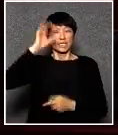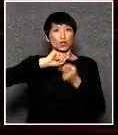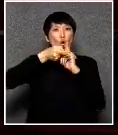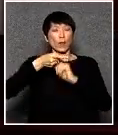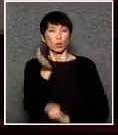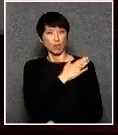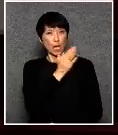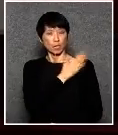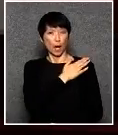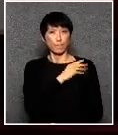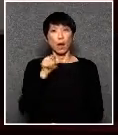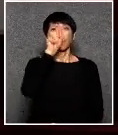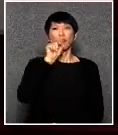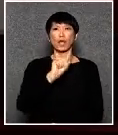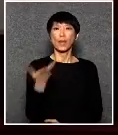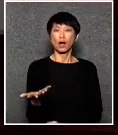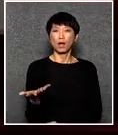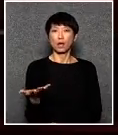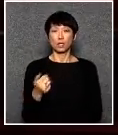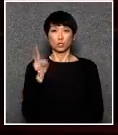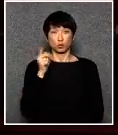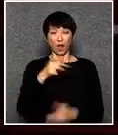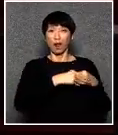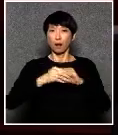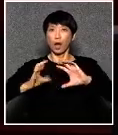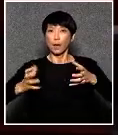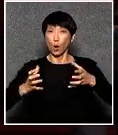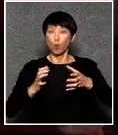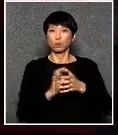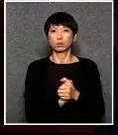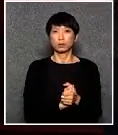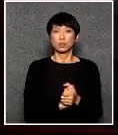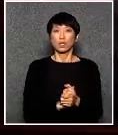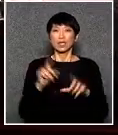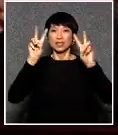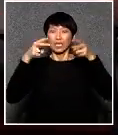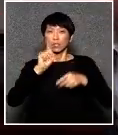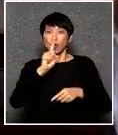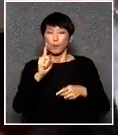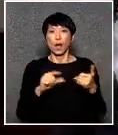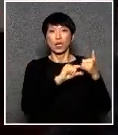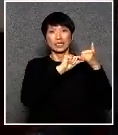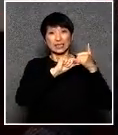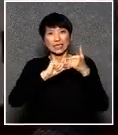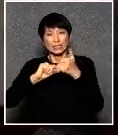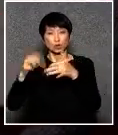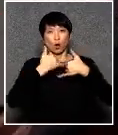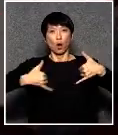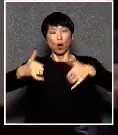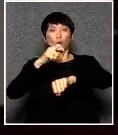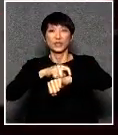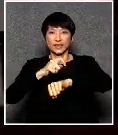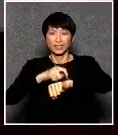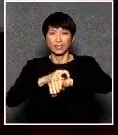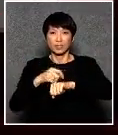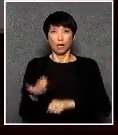係有咩問題啊？即使係拉布，所謂拉布也者，只係延長嗰個開會嘅時間，係咪？令